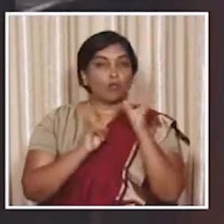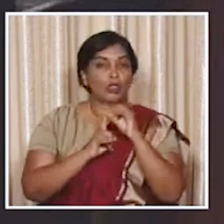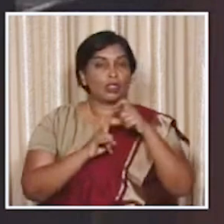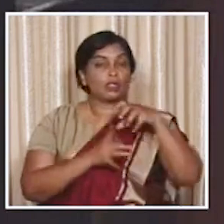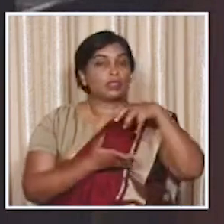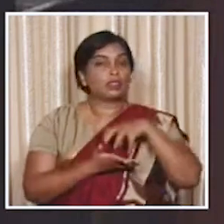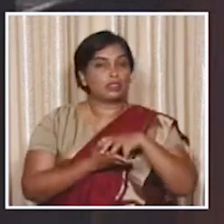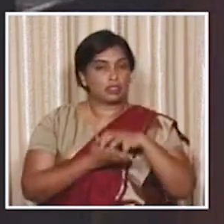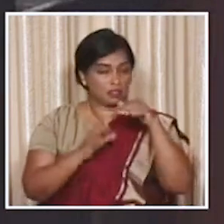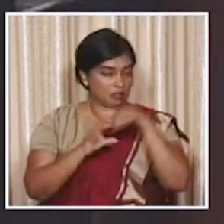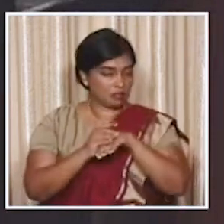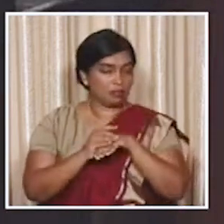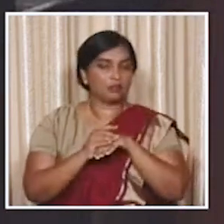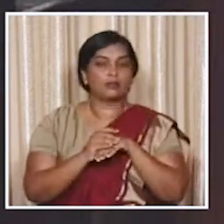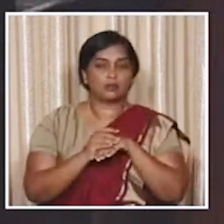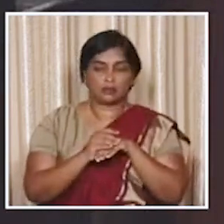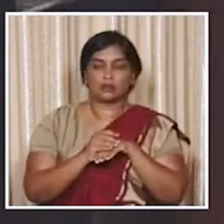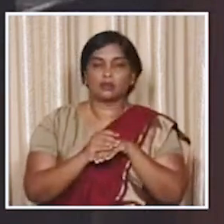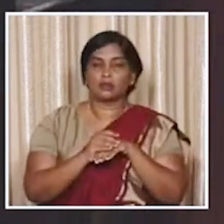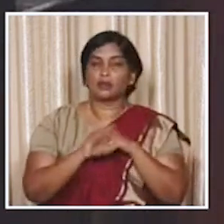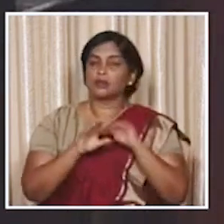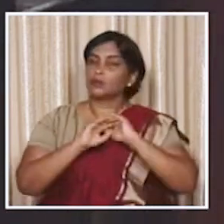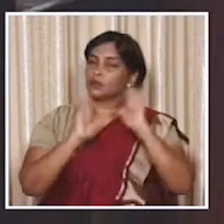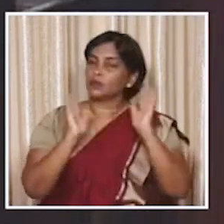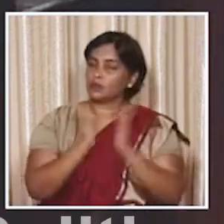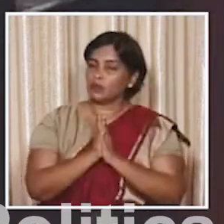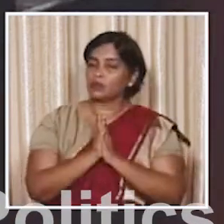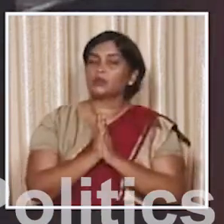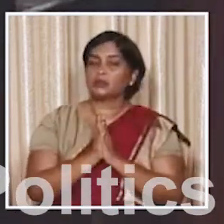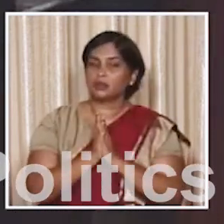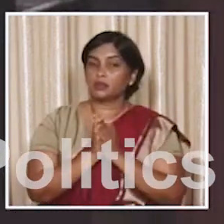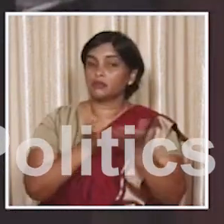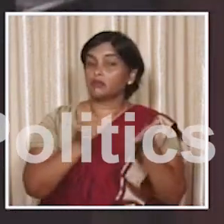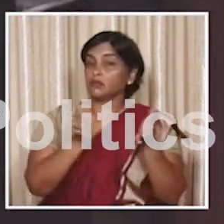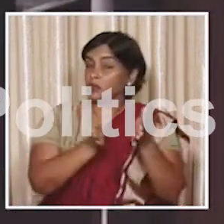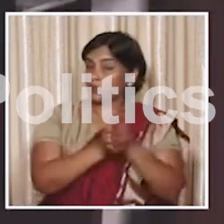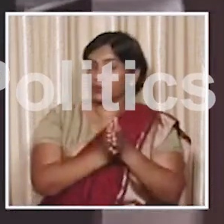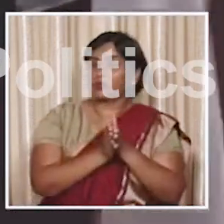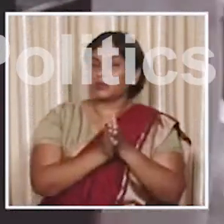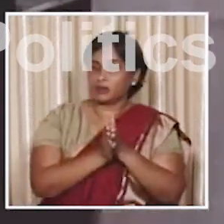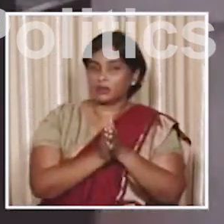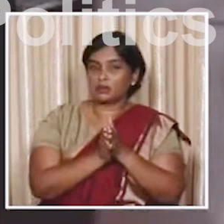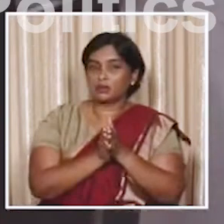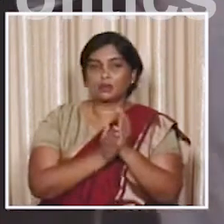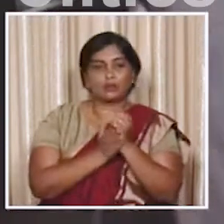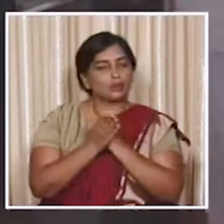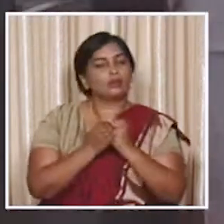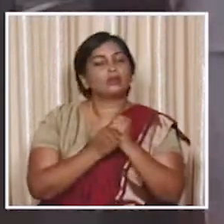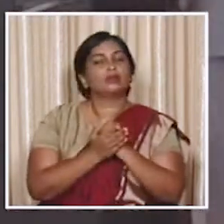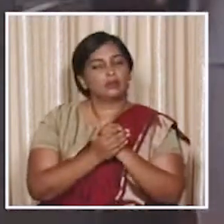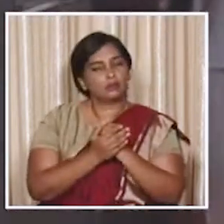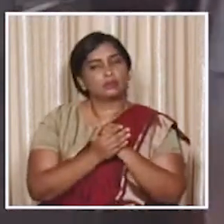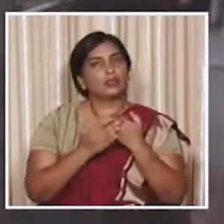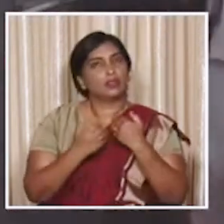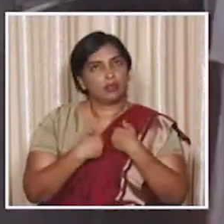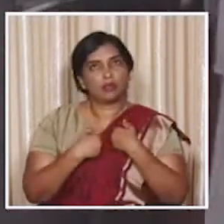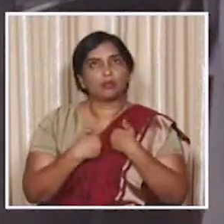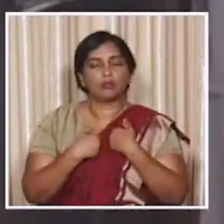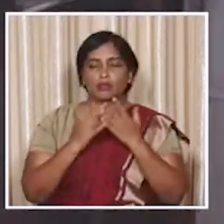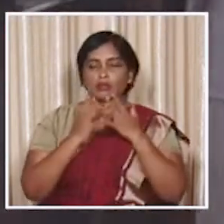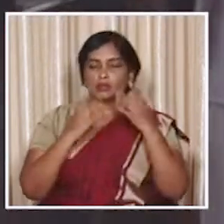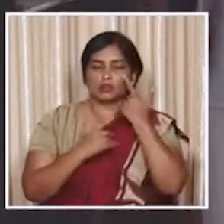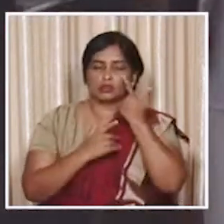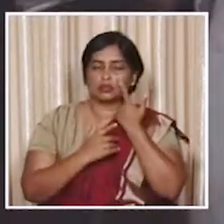දිස්ත්‍රික්කයේ නියෝජනය කරන ඒ සමස්ත එතුමාත් එක්ක කඳ උරේ හිටපු ඒ සියලුම දෙනාට අපි අපගේ